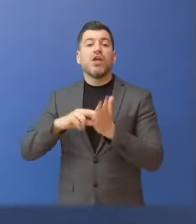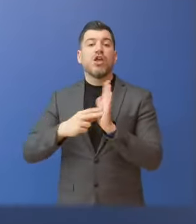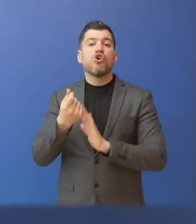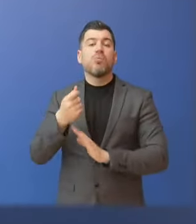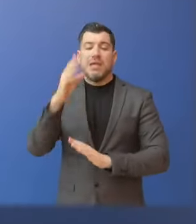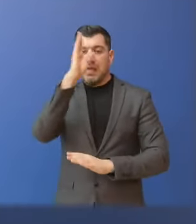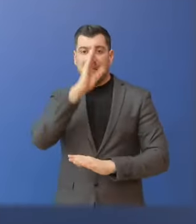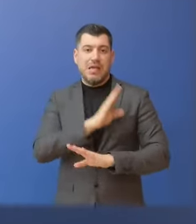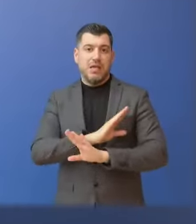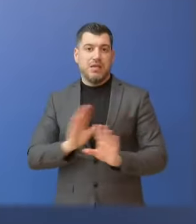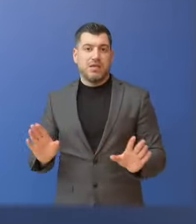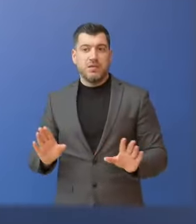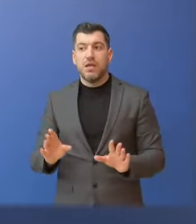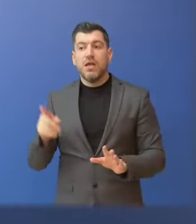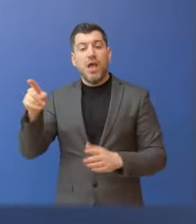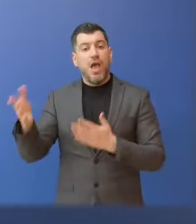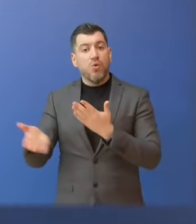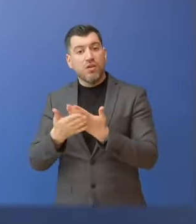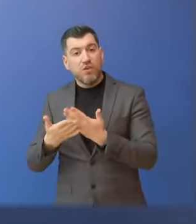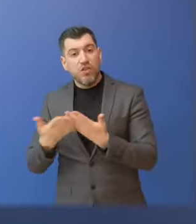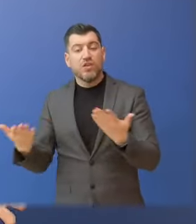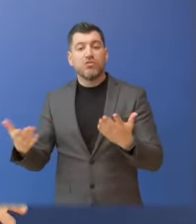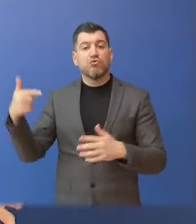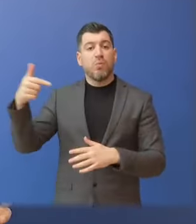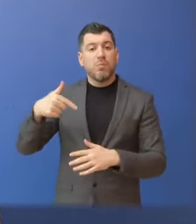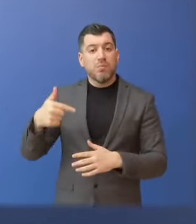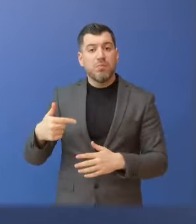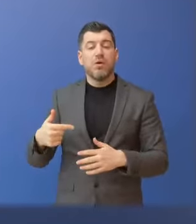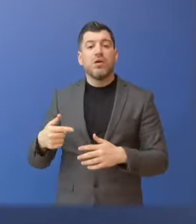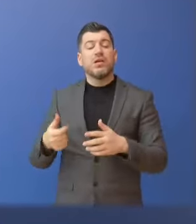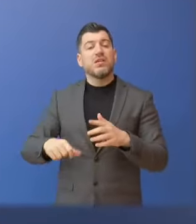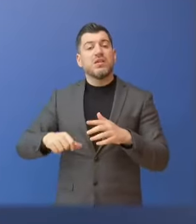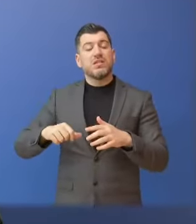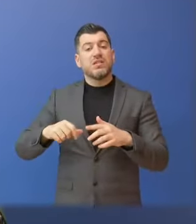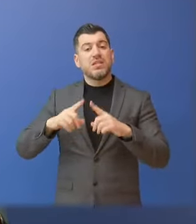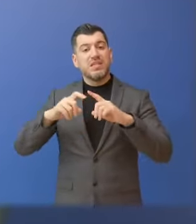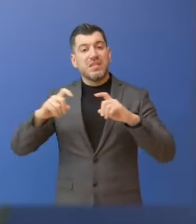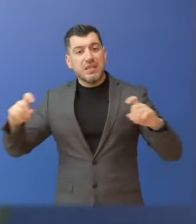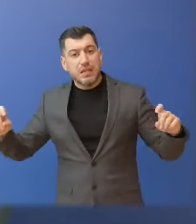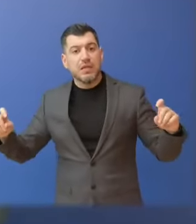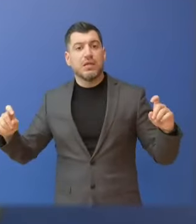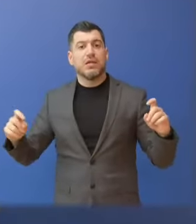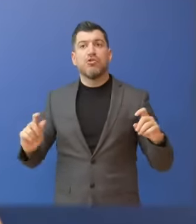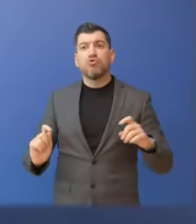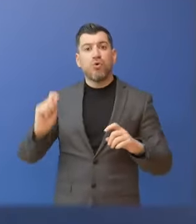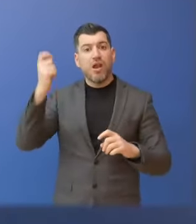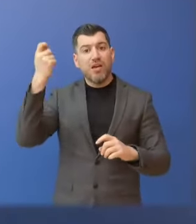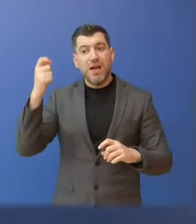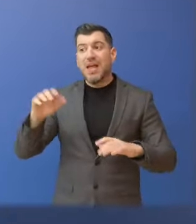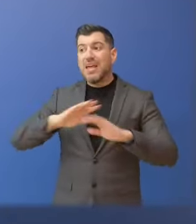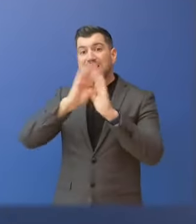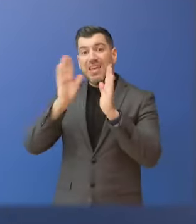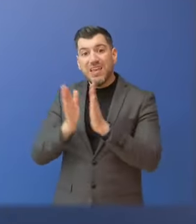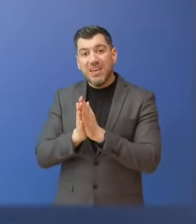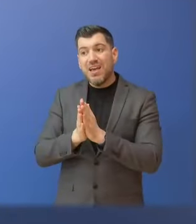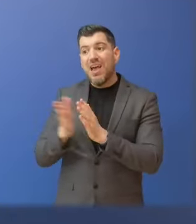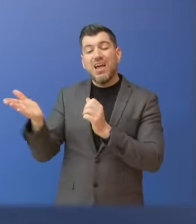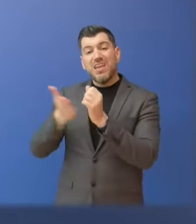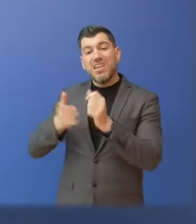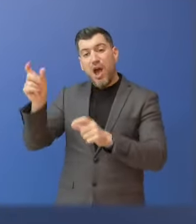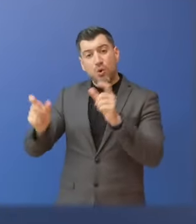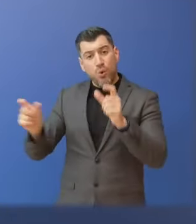κόστους για το πετρέλαιο για τις πρώτες ύλες για το ρεύμα αλλά και βέβαια ειδικά οι αγρότες της θεσσαλίας τις συνέπειες του